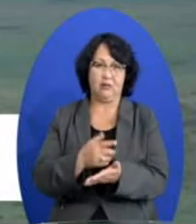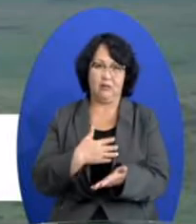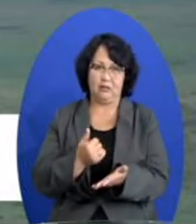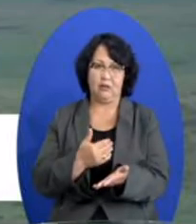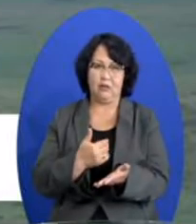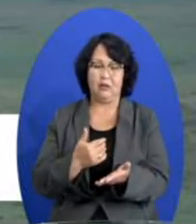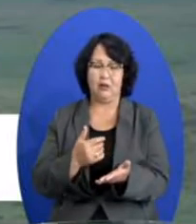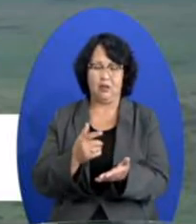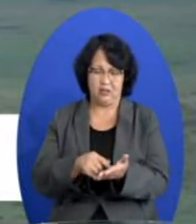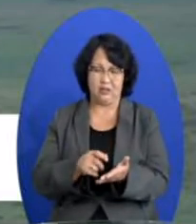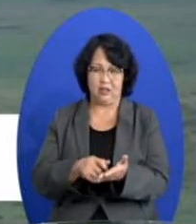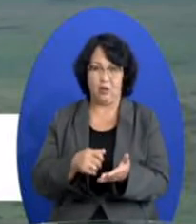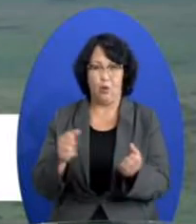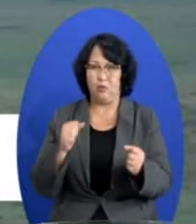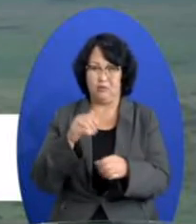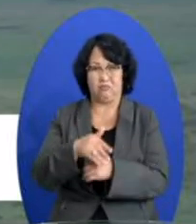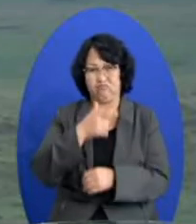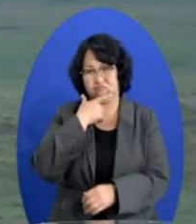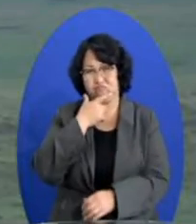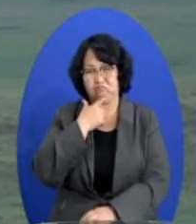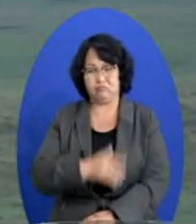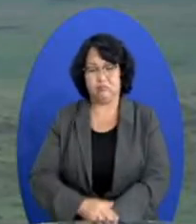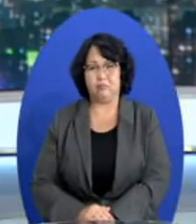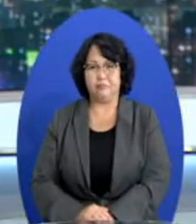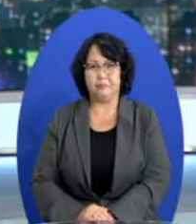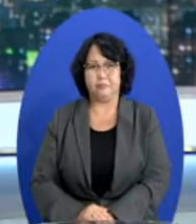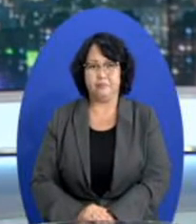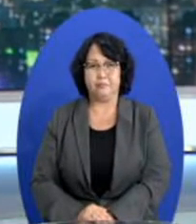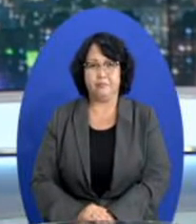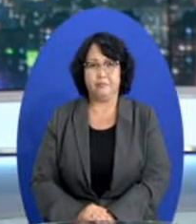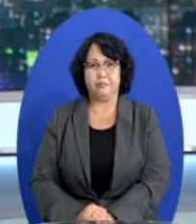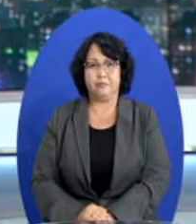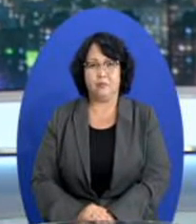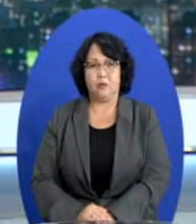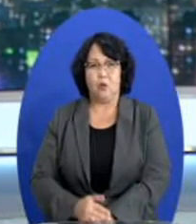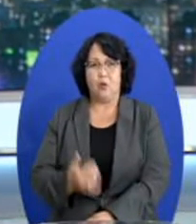мэрэгжилтнүүд сануулж байгаа.